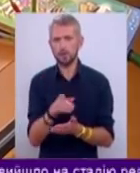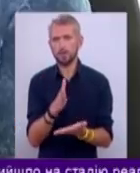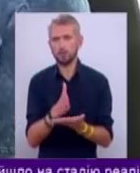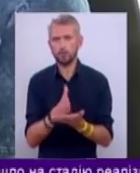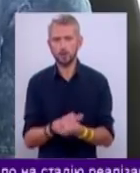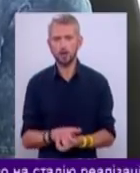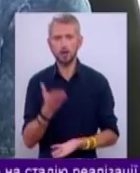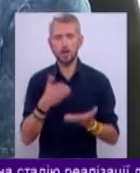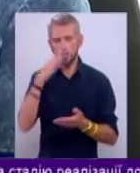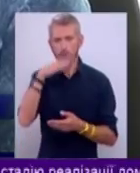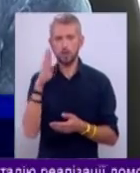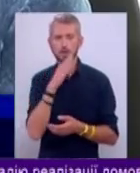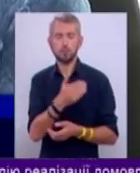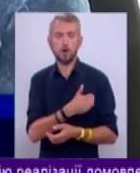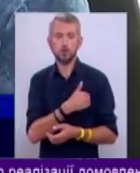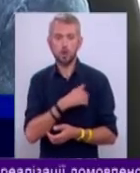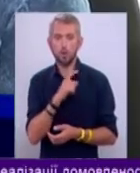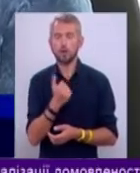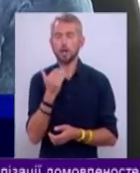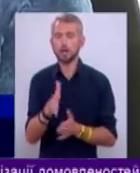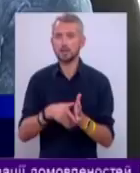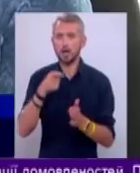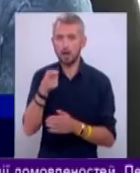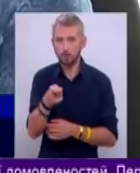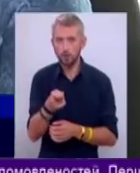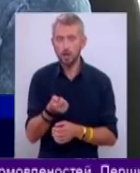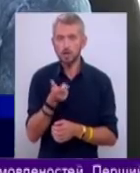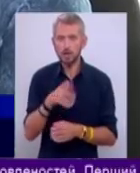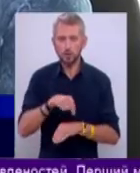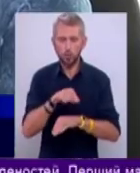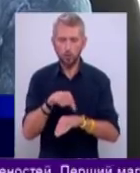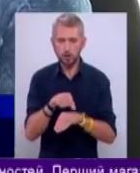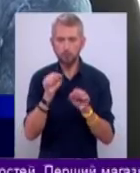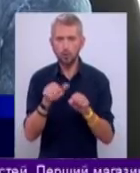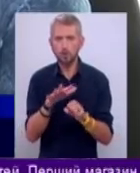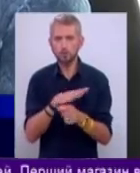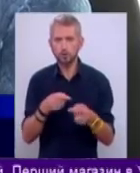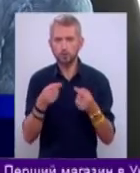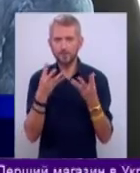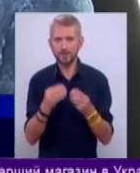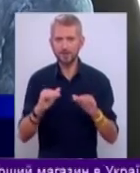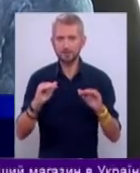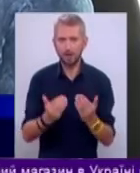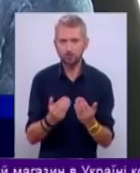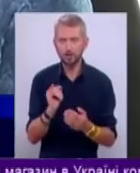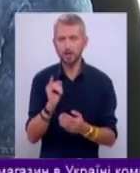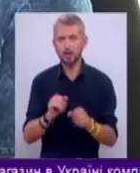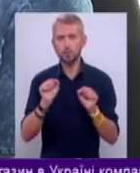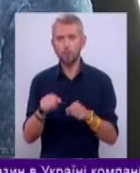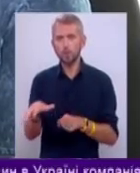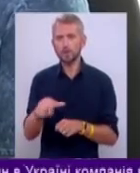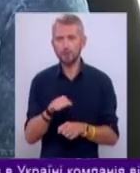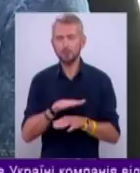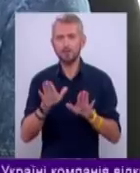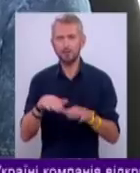перебувати. Якщо батьки бажають, то за їх заявою кількість годин може бути в певні дні зменшена і можуть забирати